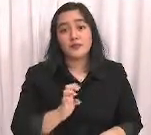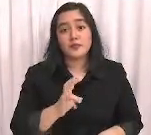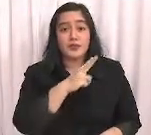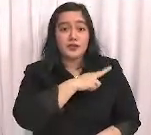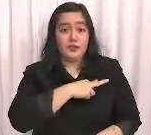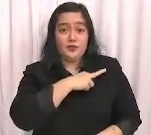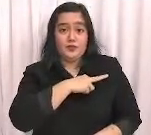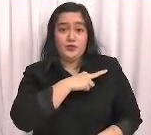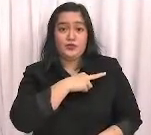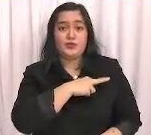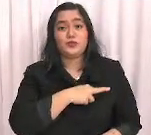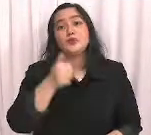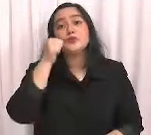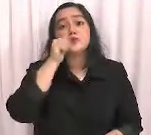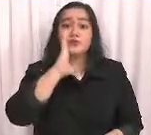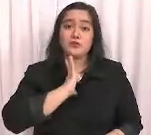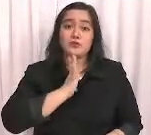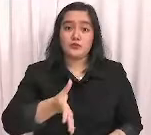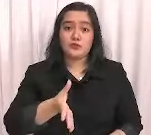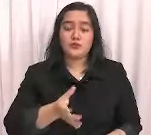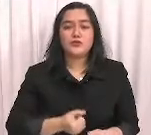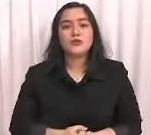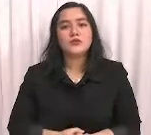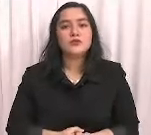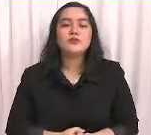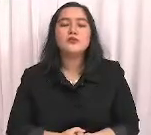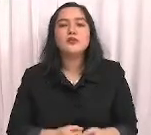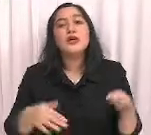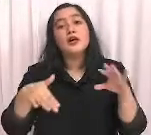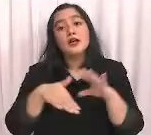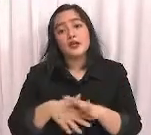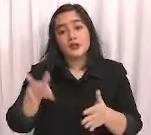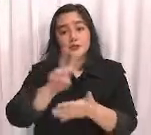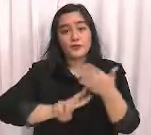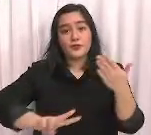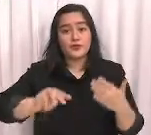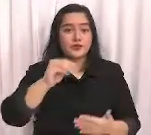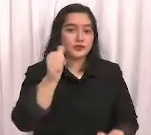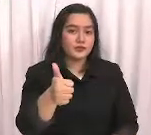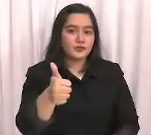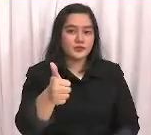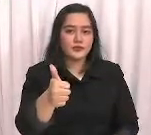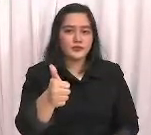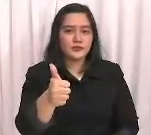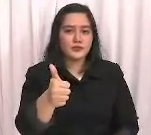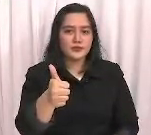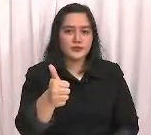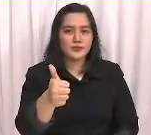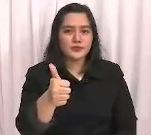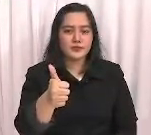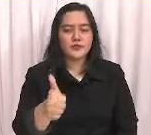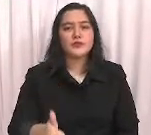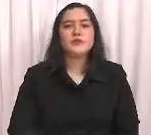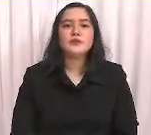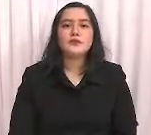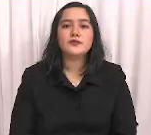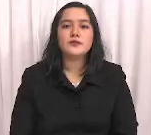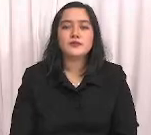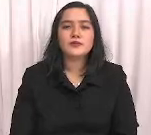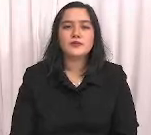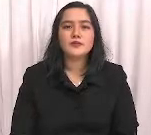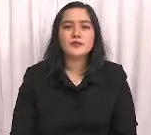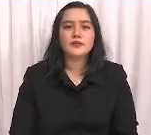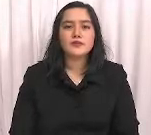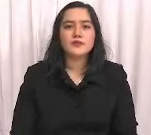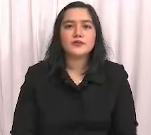sa verse number 10, ang sinabi po rito, mga kapatid, is about virtuous woman.